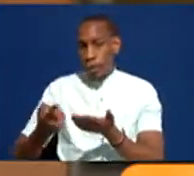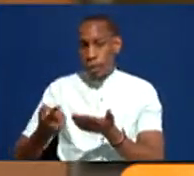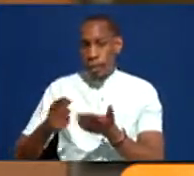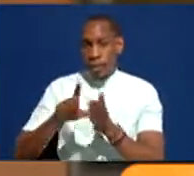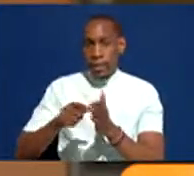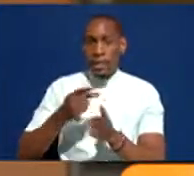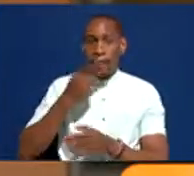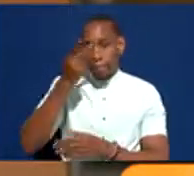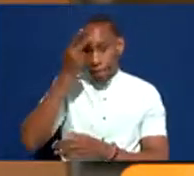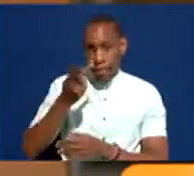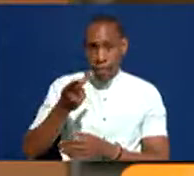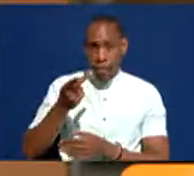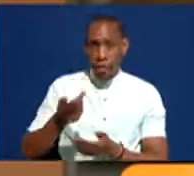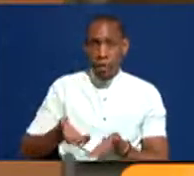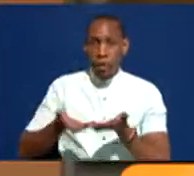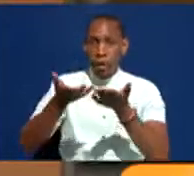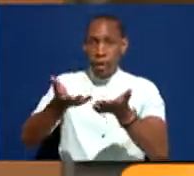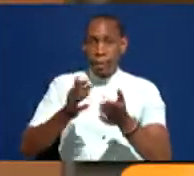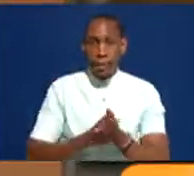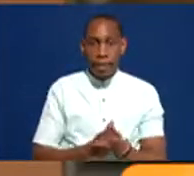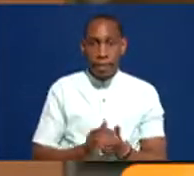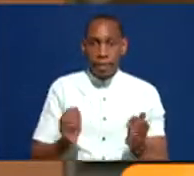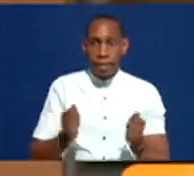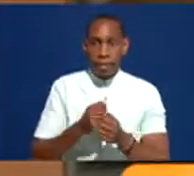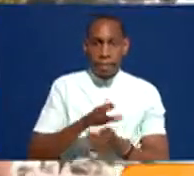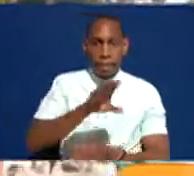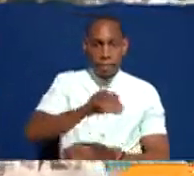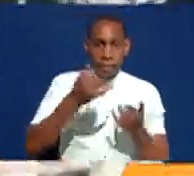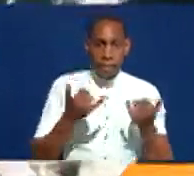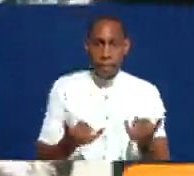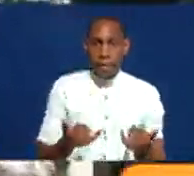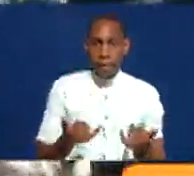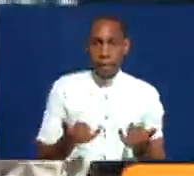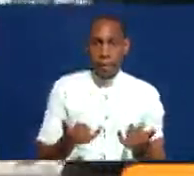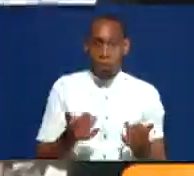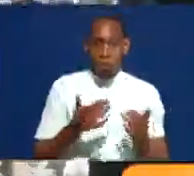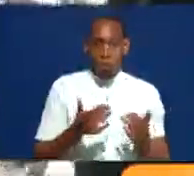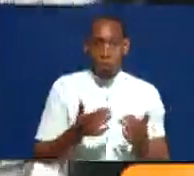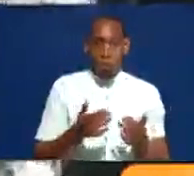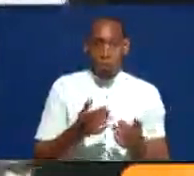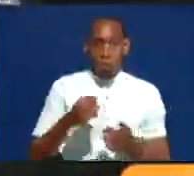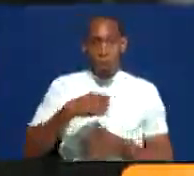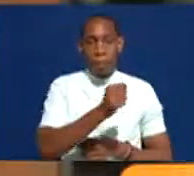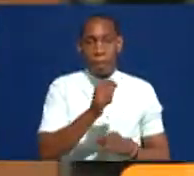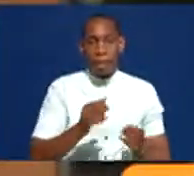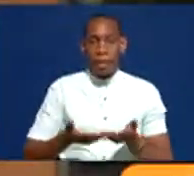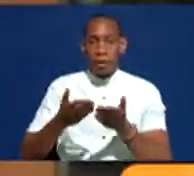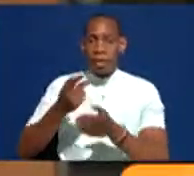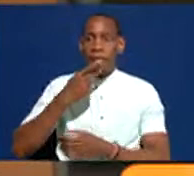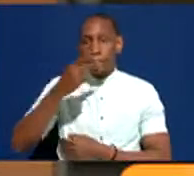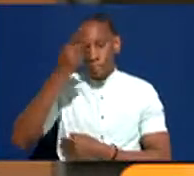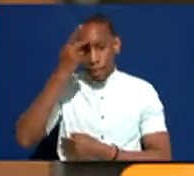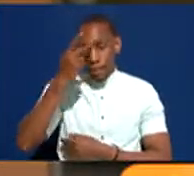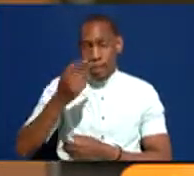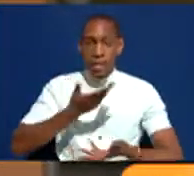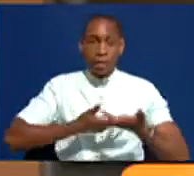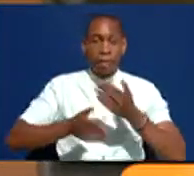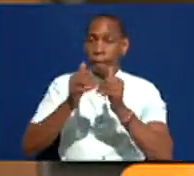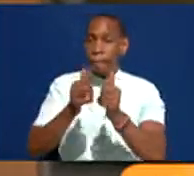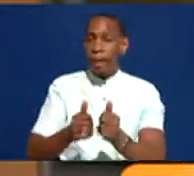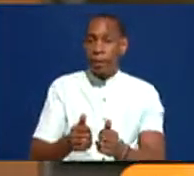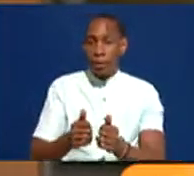turudishie wazazi wao. Kwa sababu hatuwezi rogota tu mtoto sahihi kutoka street na kurudisha kwa mzazi ambaye hujazungumza